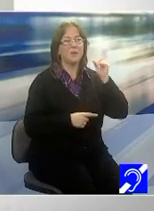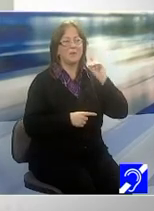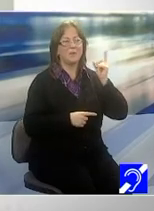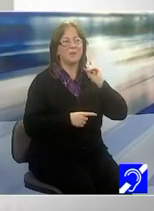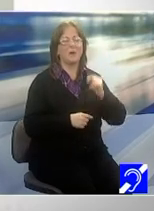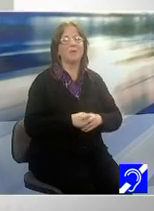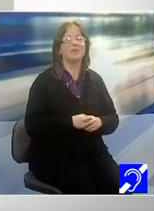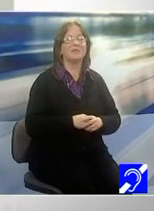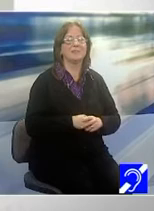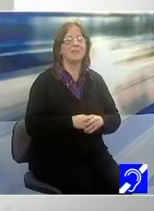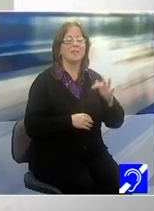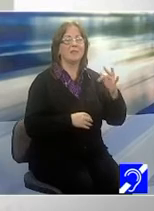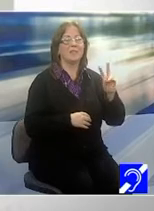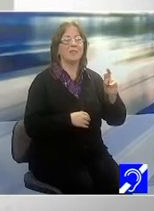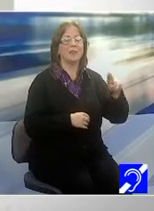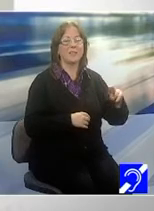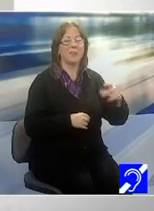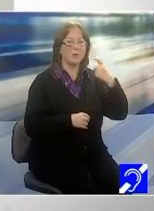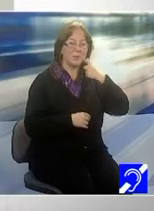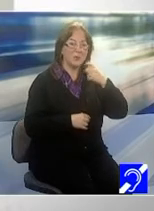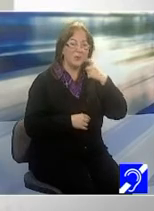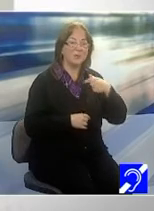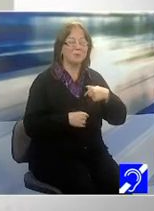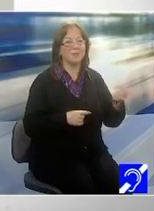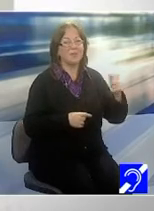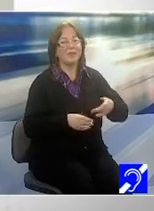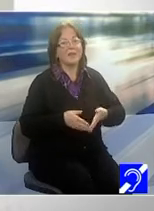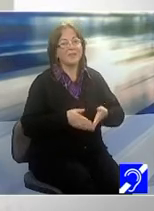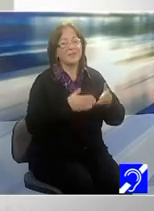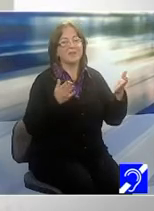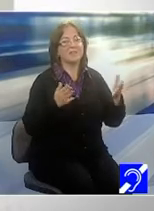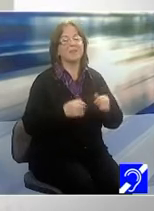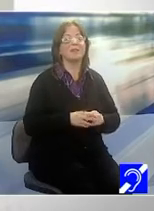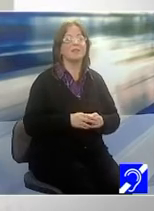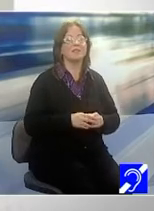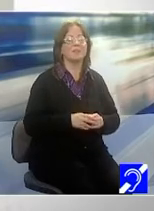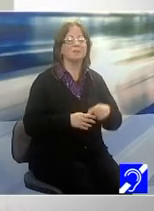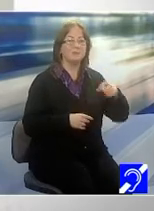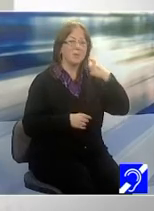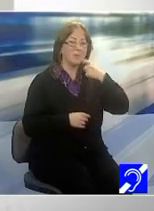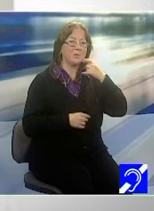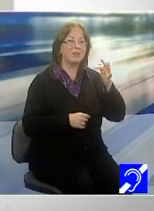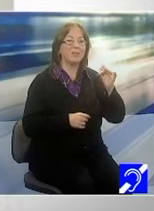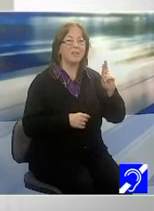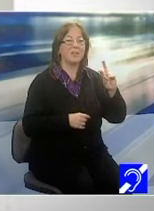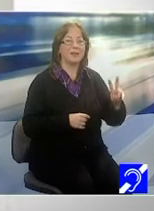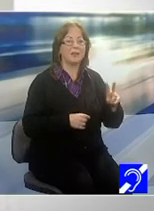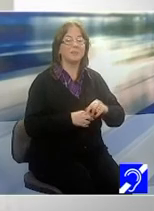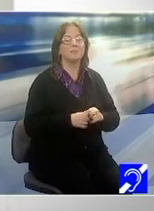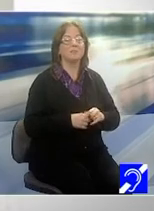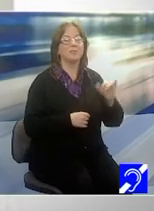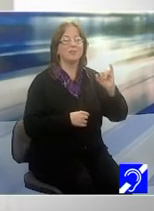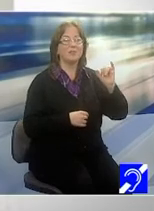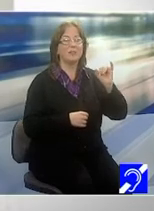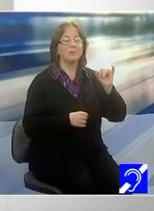Cluj, să fie pentru aniversarea 25 de ani a TVR Cluj. A fost o inițiativă frumoasă venită